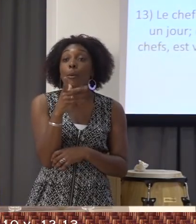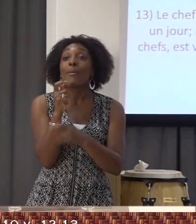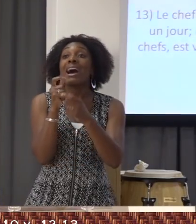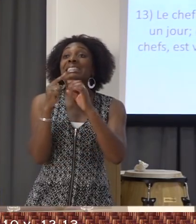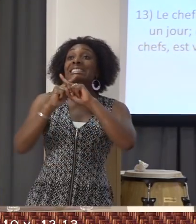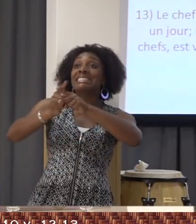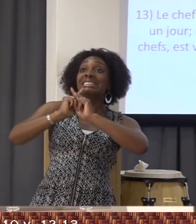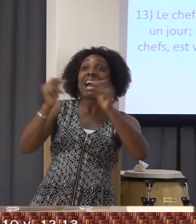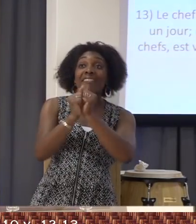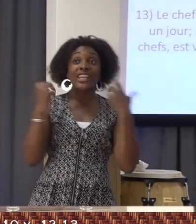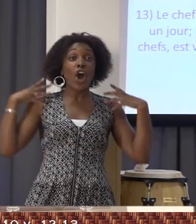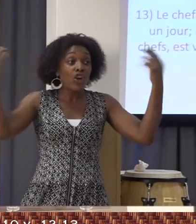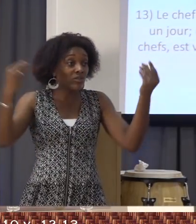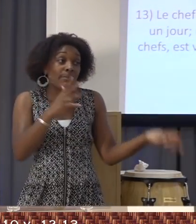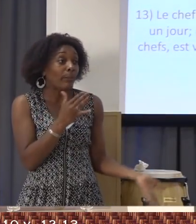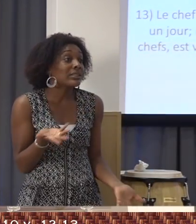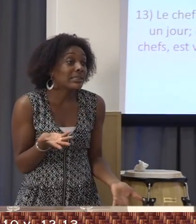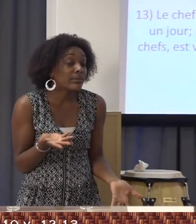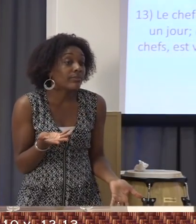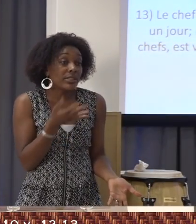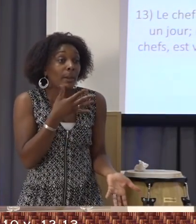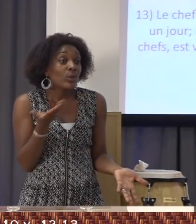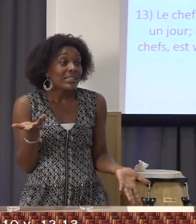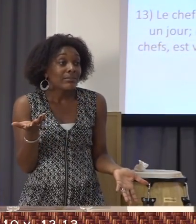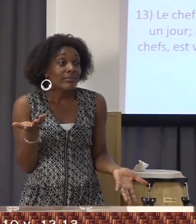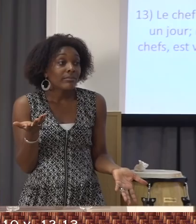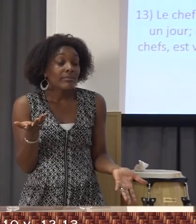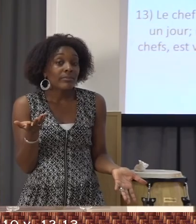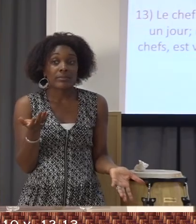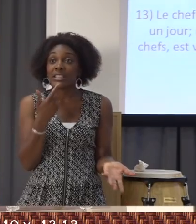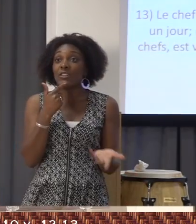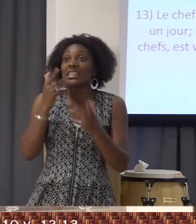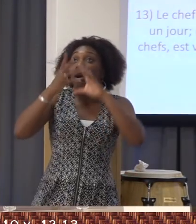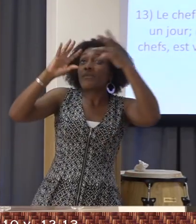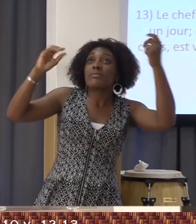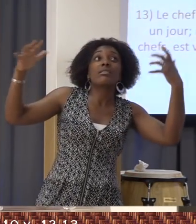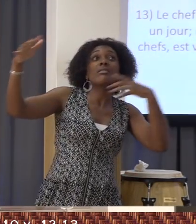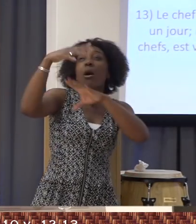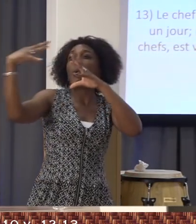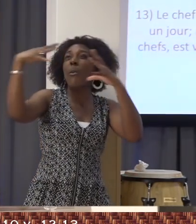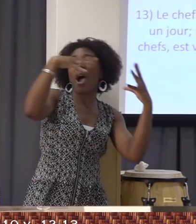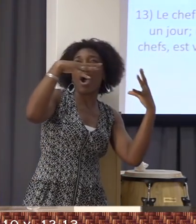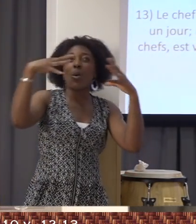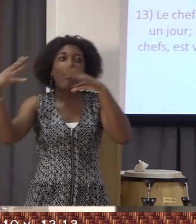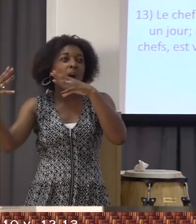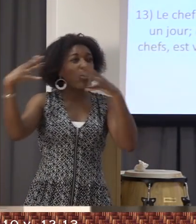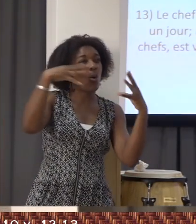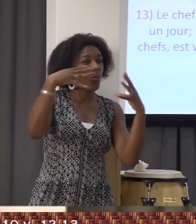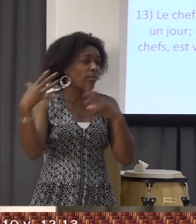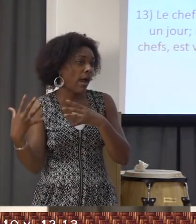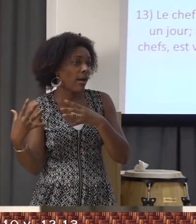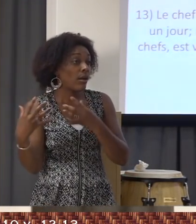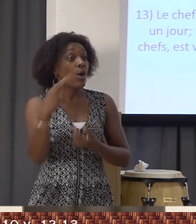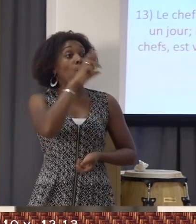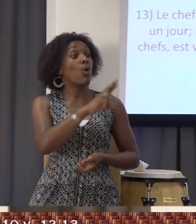ou affronter un ange de Dieu dans un lieu élevé. Il dit, le roi